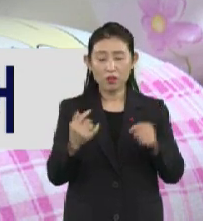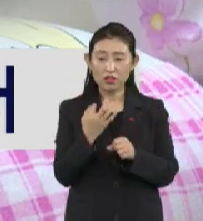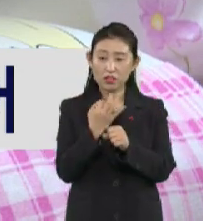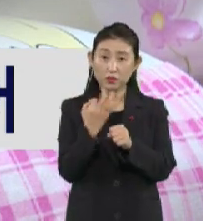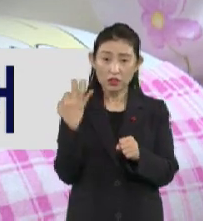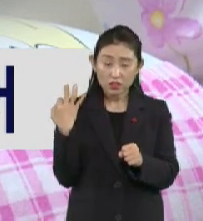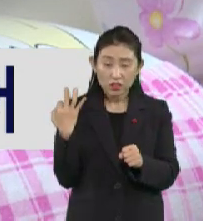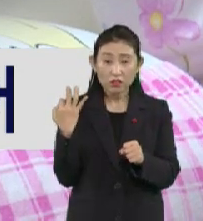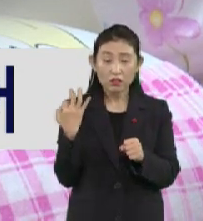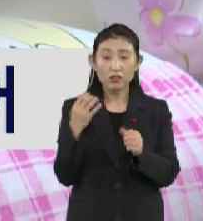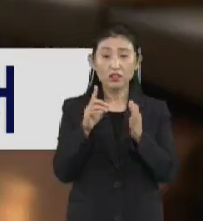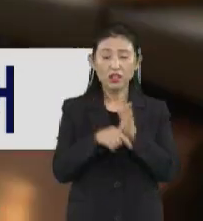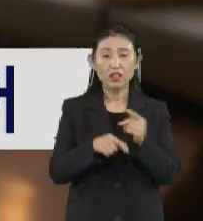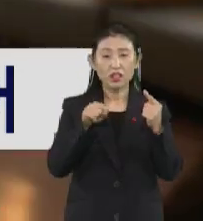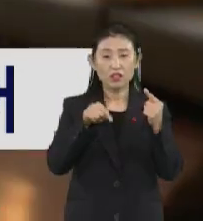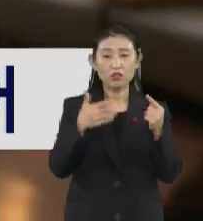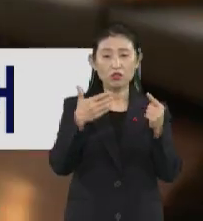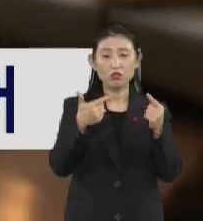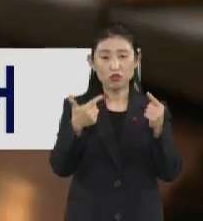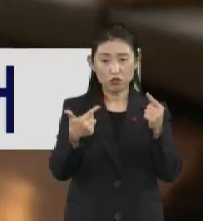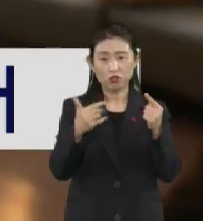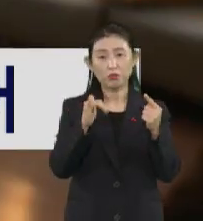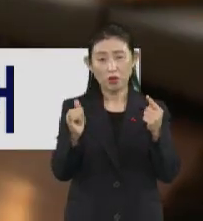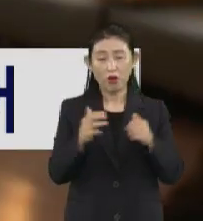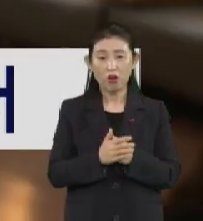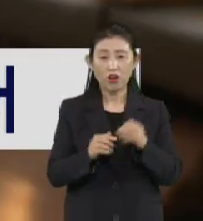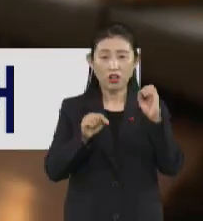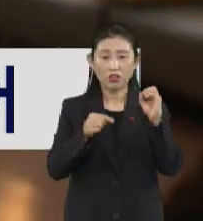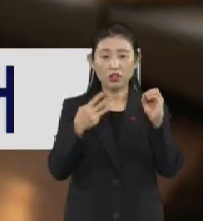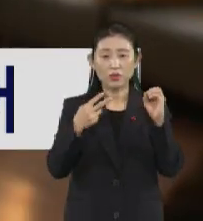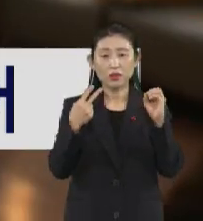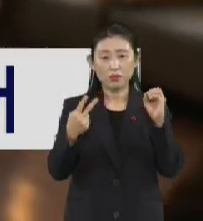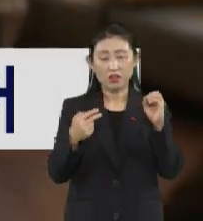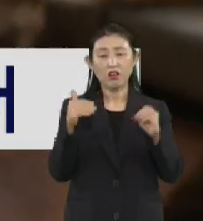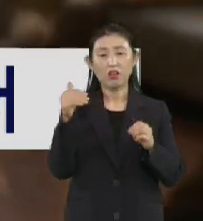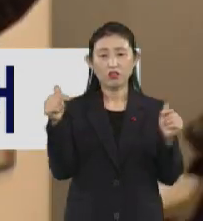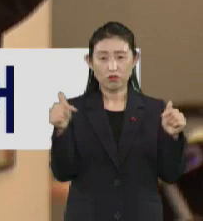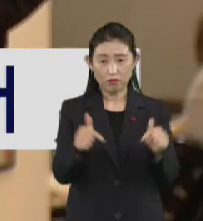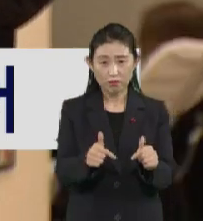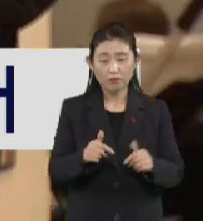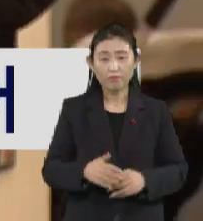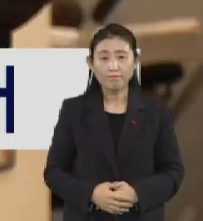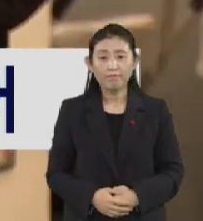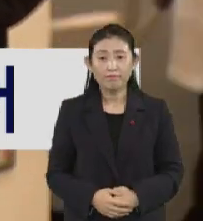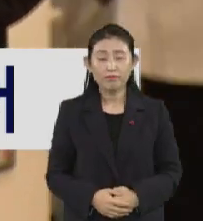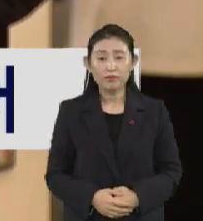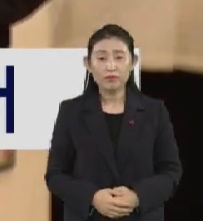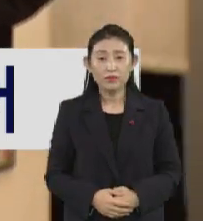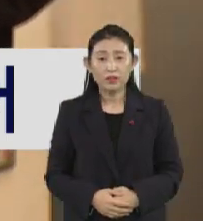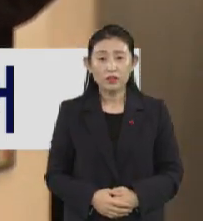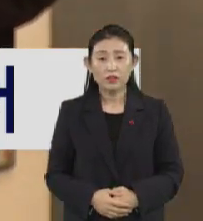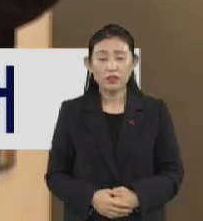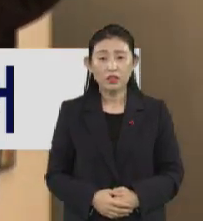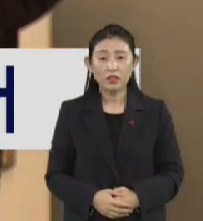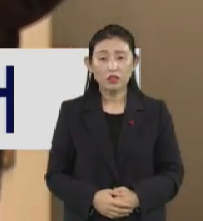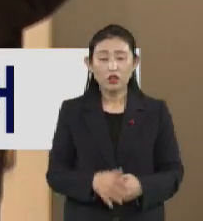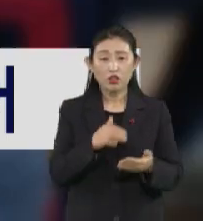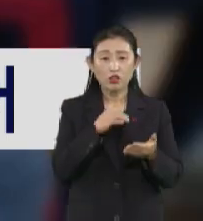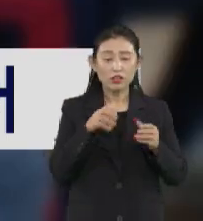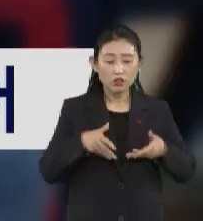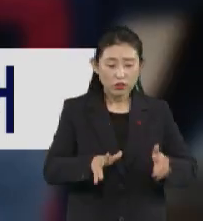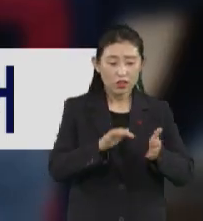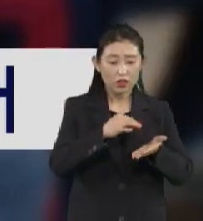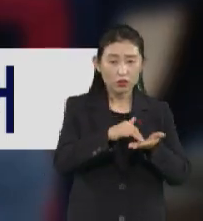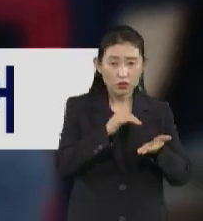10년 전인 2010년 1.96명과 비교해 0.32명이나 줄었습니다. 기대 자녀 수는 출생아 수에